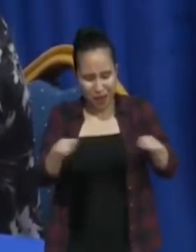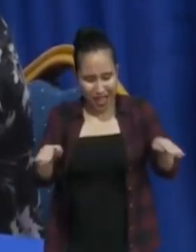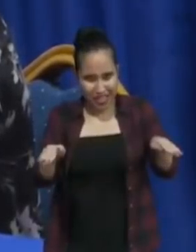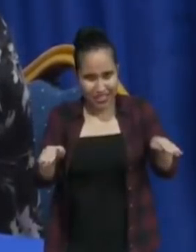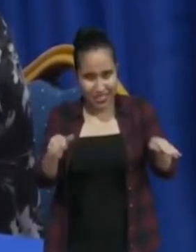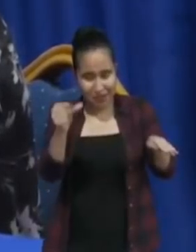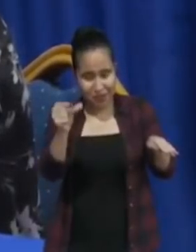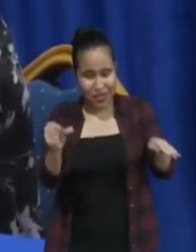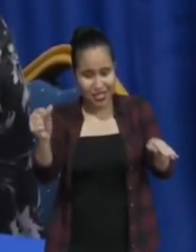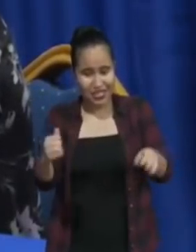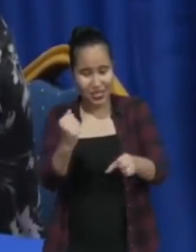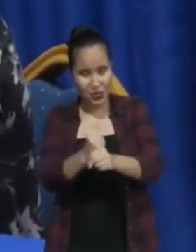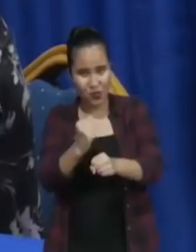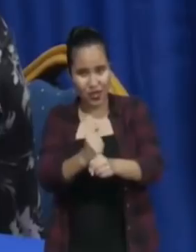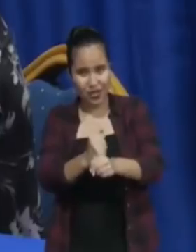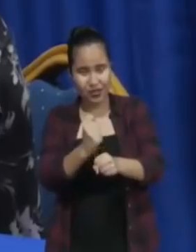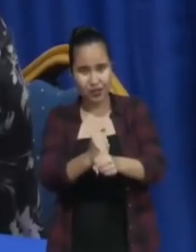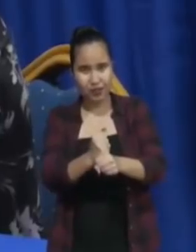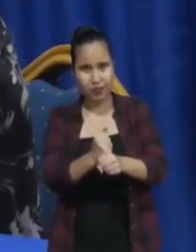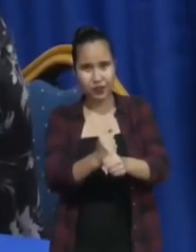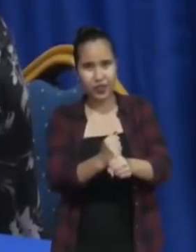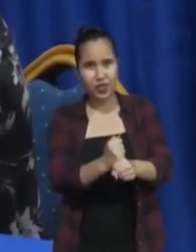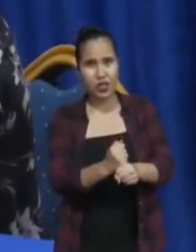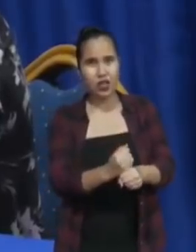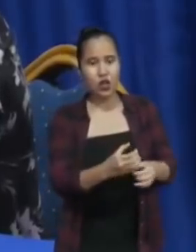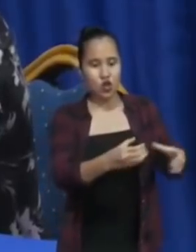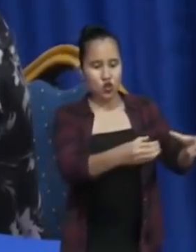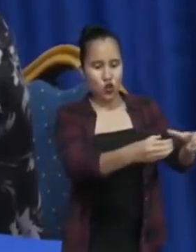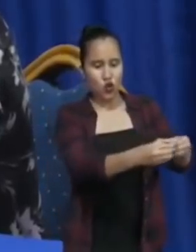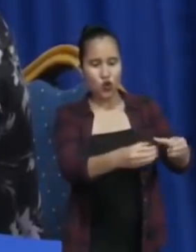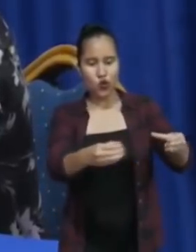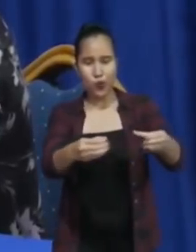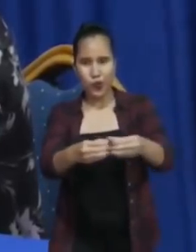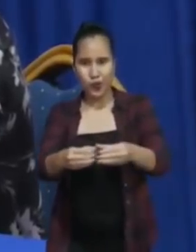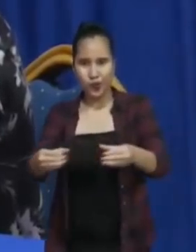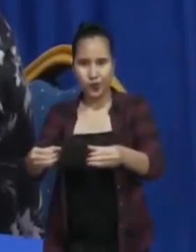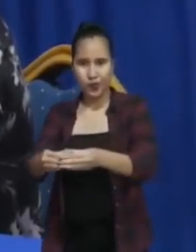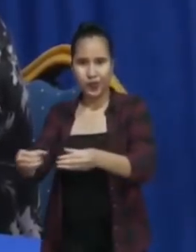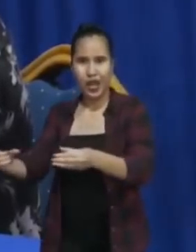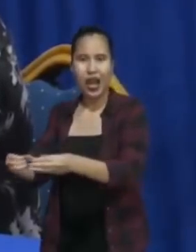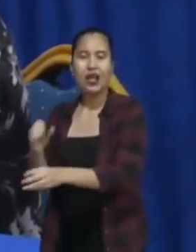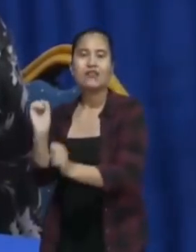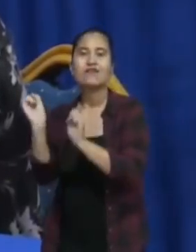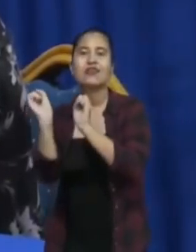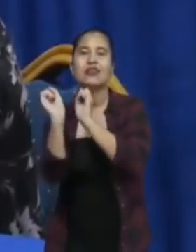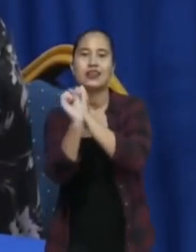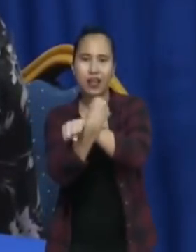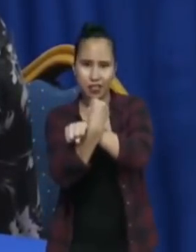De categorisering van die essentiële diensten gaat ook veranderen.